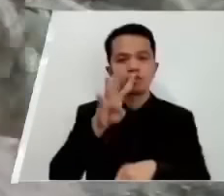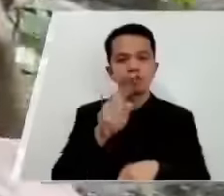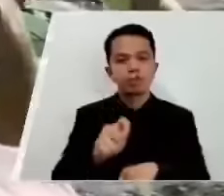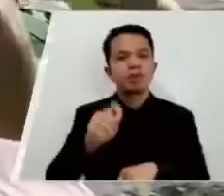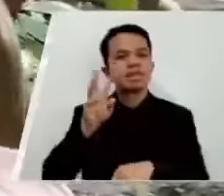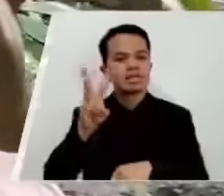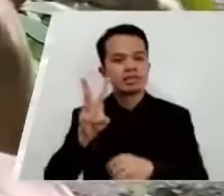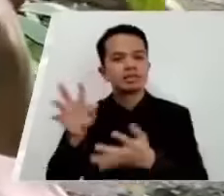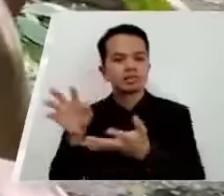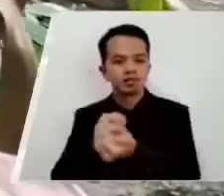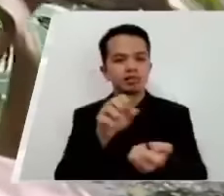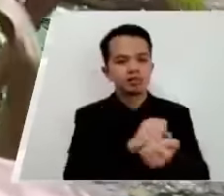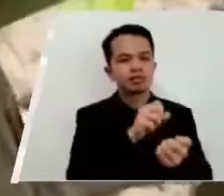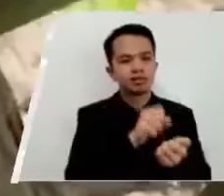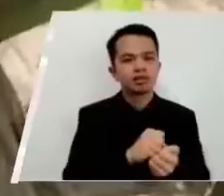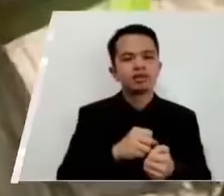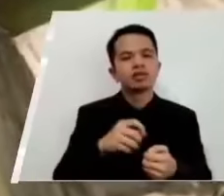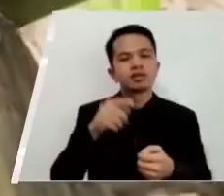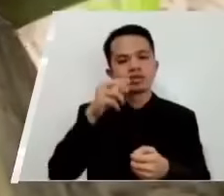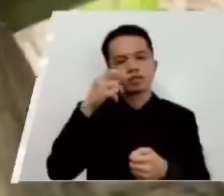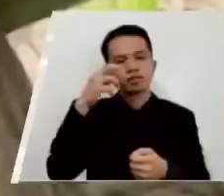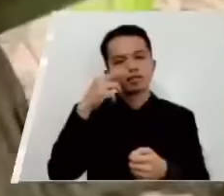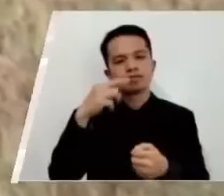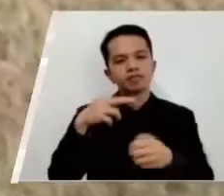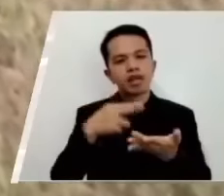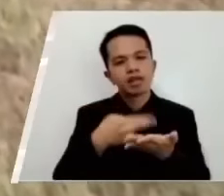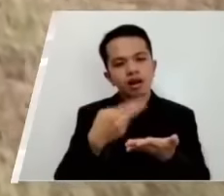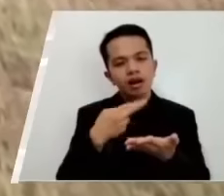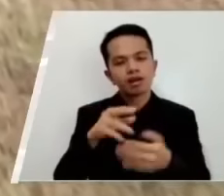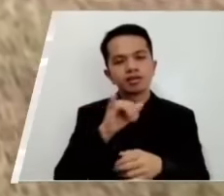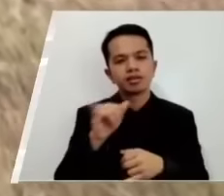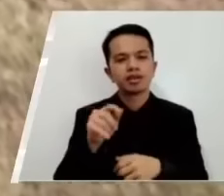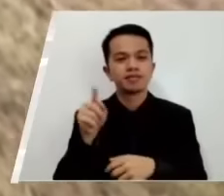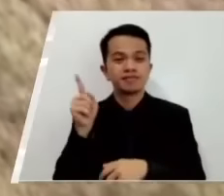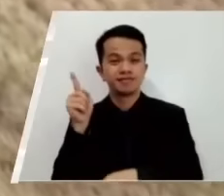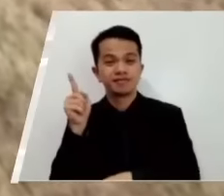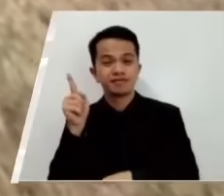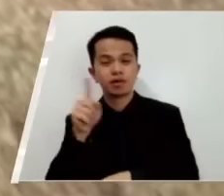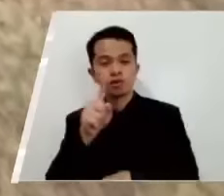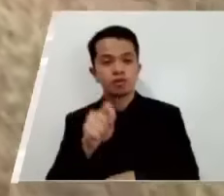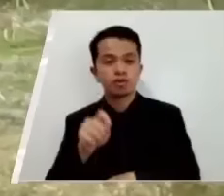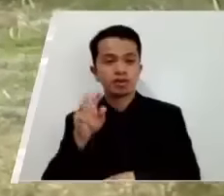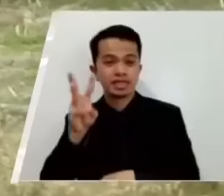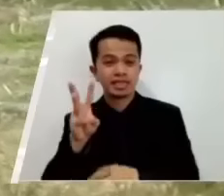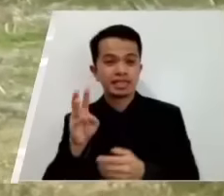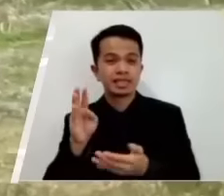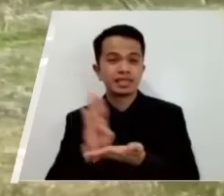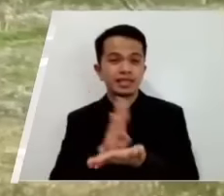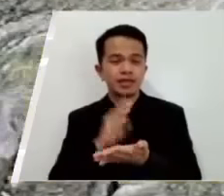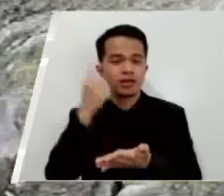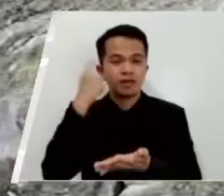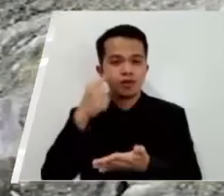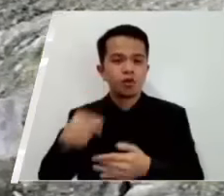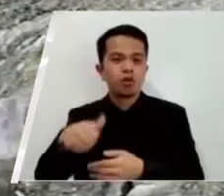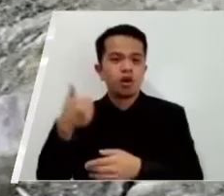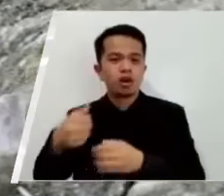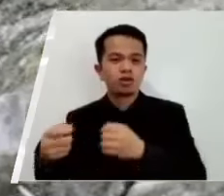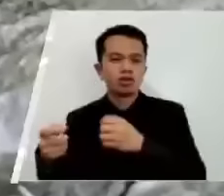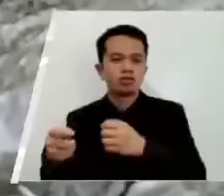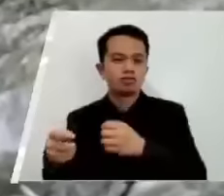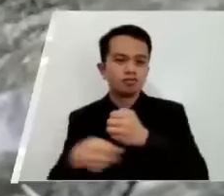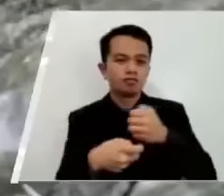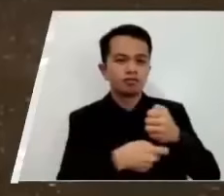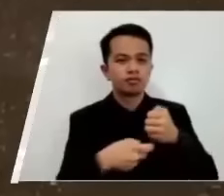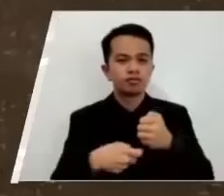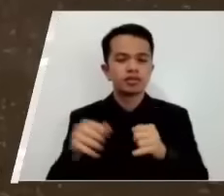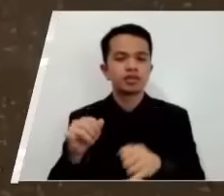sa bigas, 3.17 billion naman sa mais, 1.6 billion sa high-value crops, habang 10.47 million naman